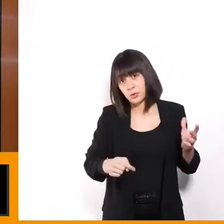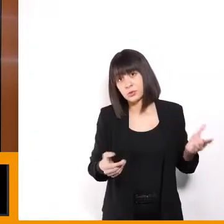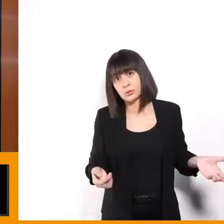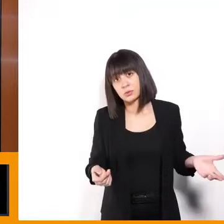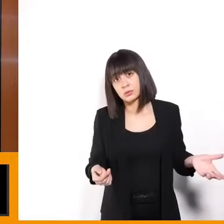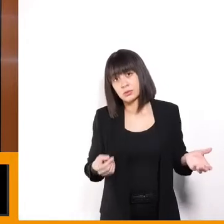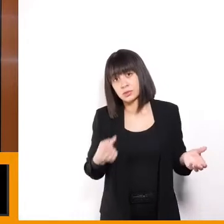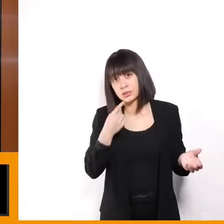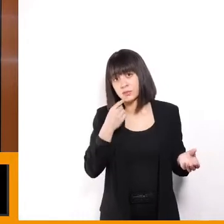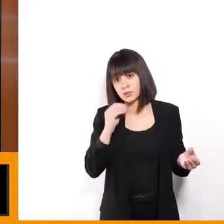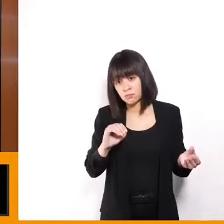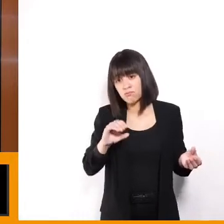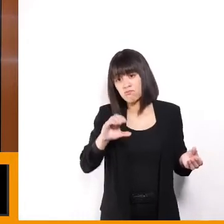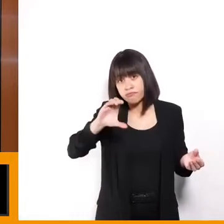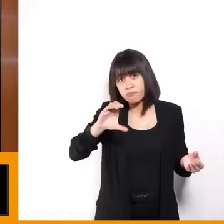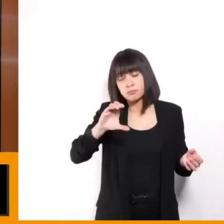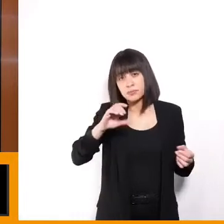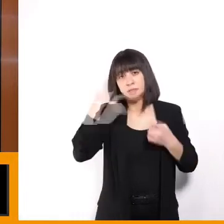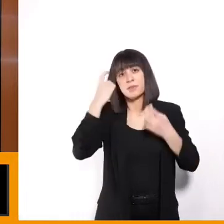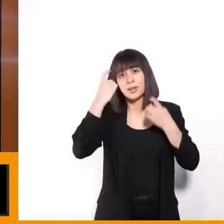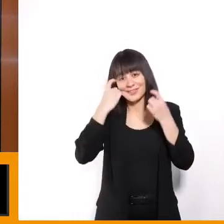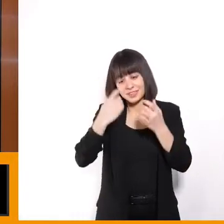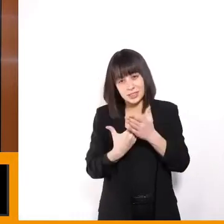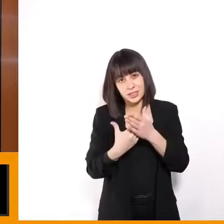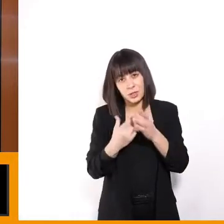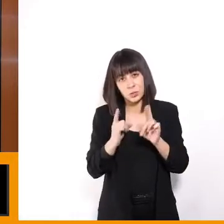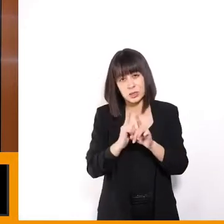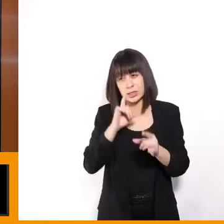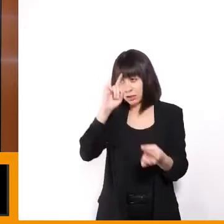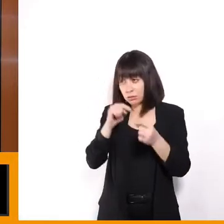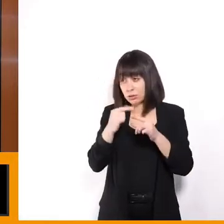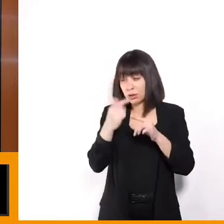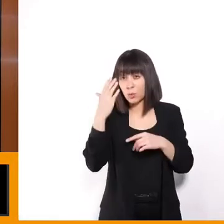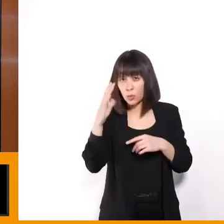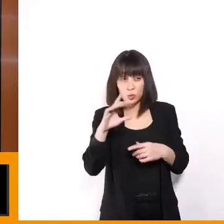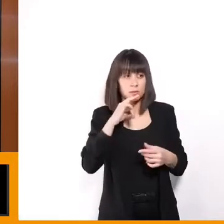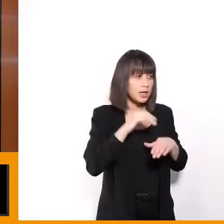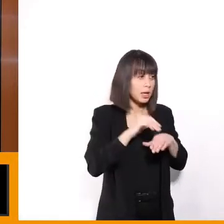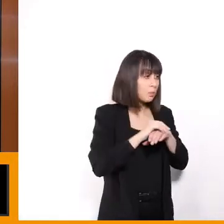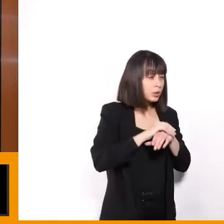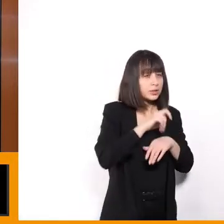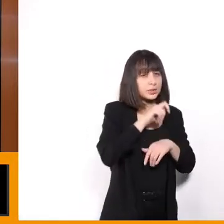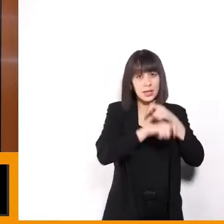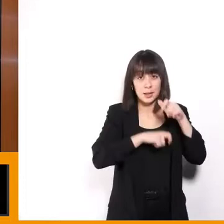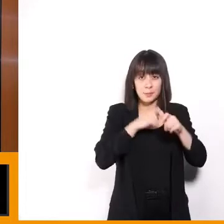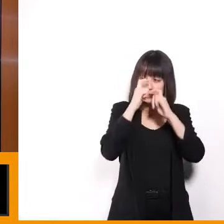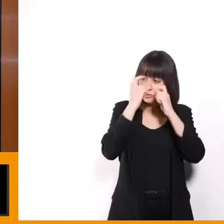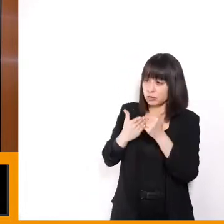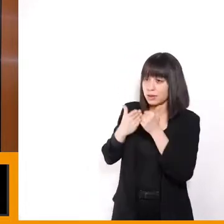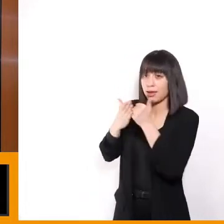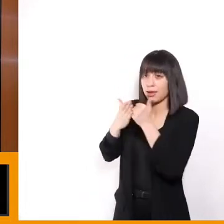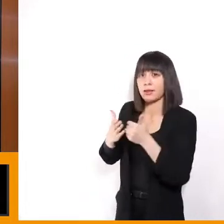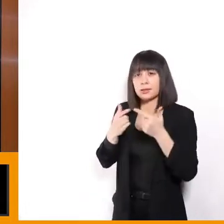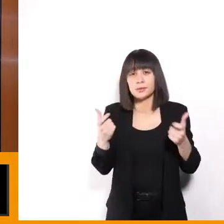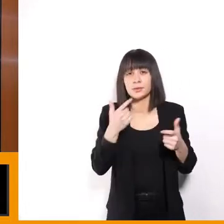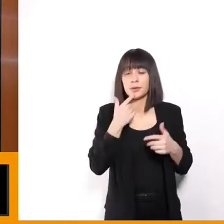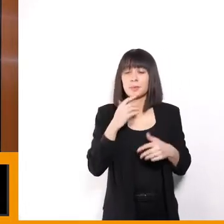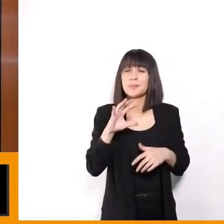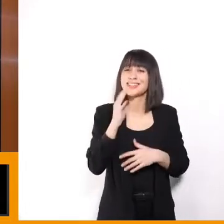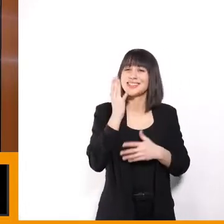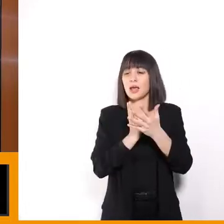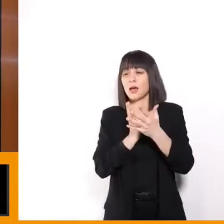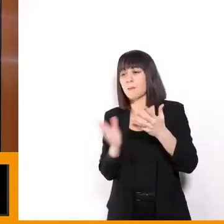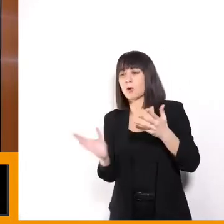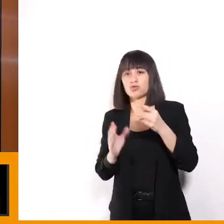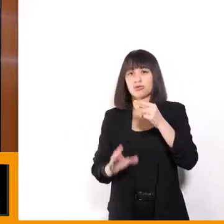la repenser aussi, mais c'est aussi évidemment bien d'autres choses sur la politique des aidants, etc. Mais sur la question de la 5e branche et de la compensation,